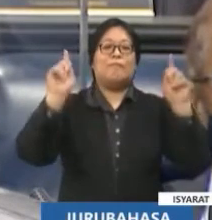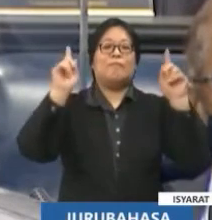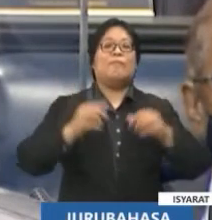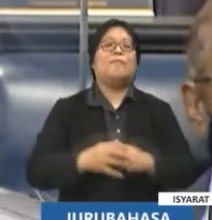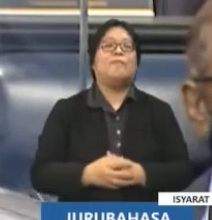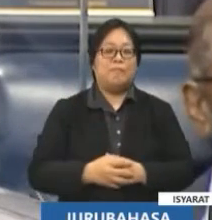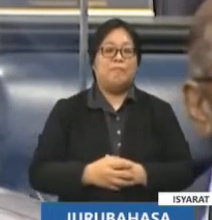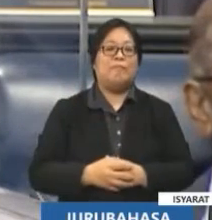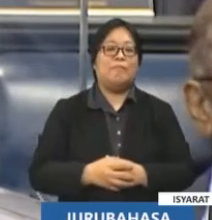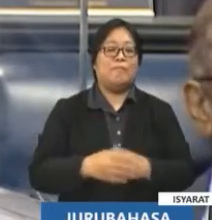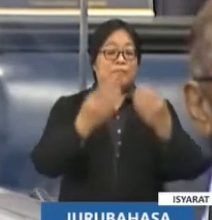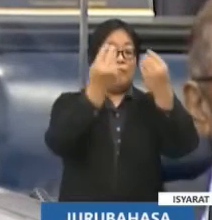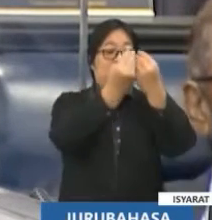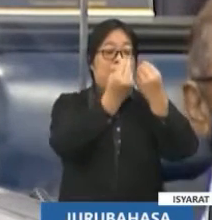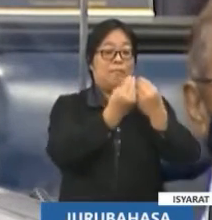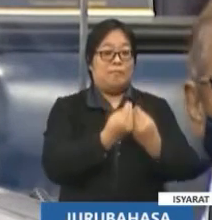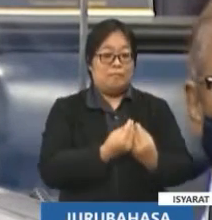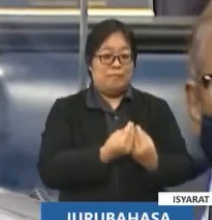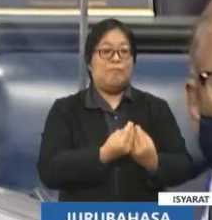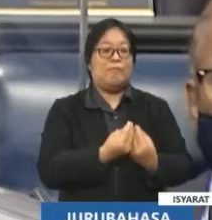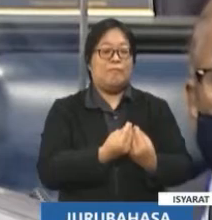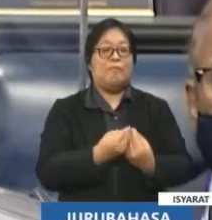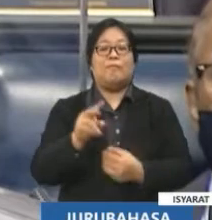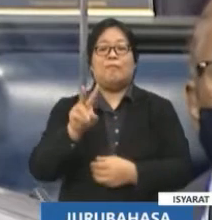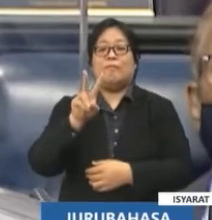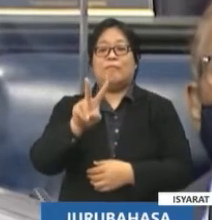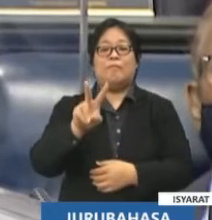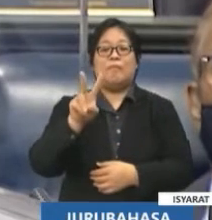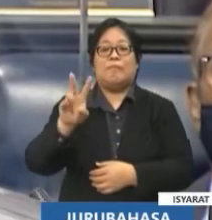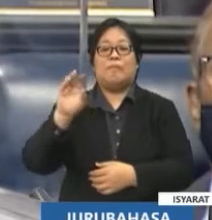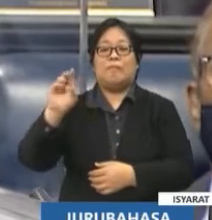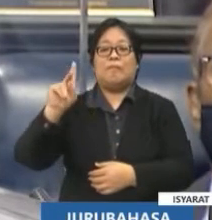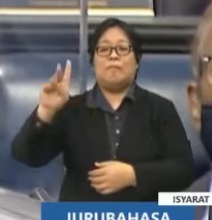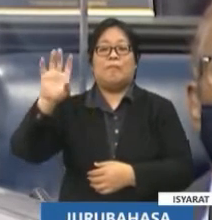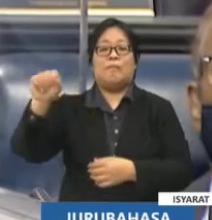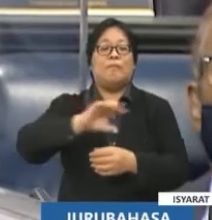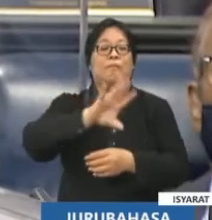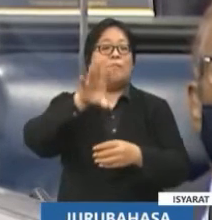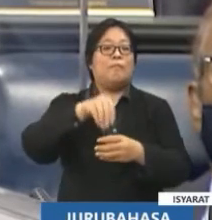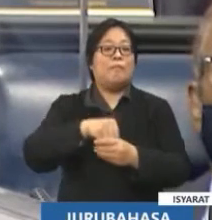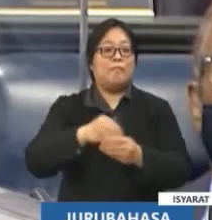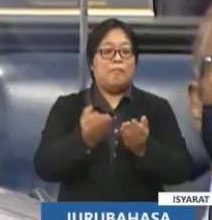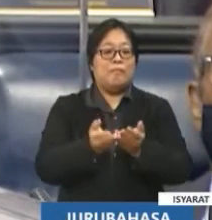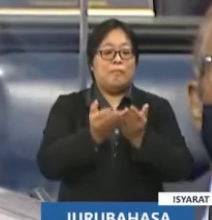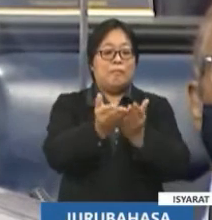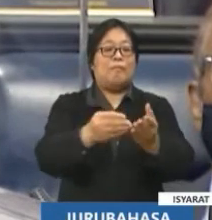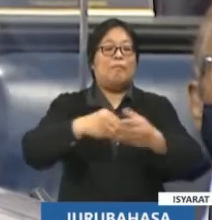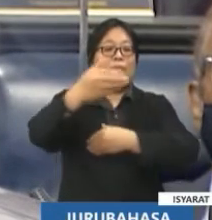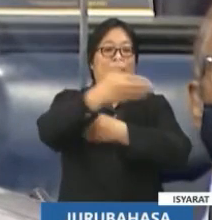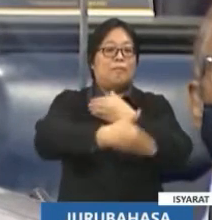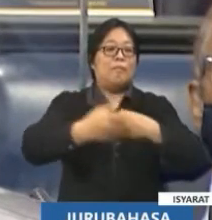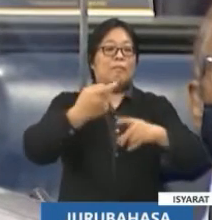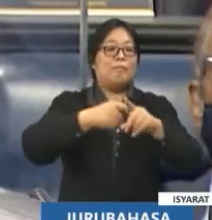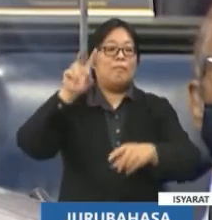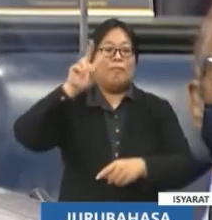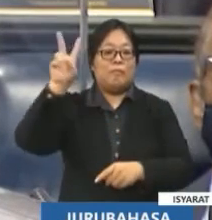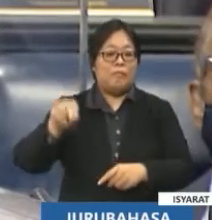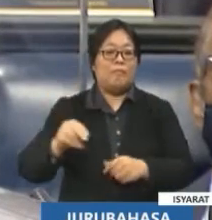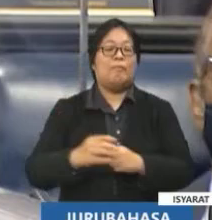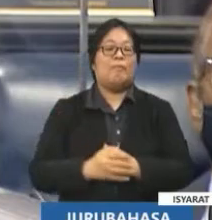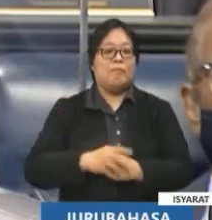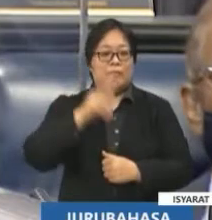dilakukan kepada jumlah tersebut sebanyak 220cc melibatkan boat Liona channel pada w6